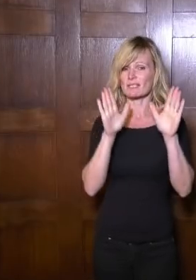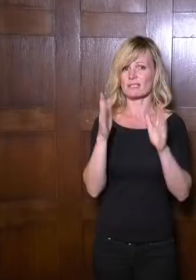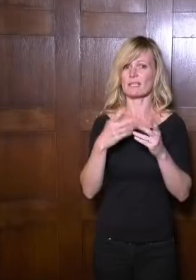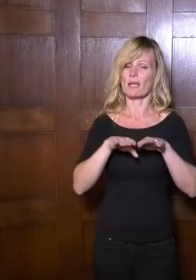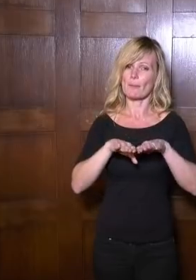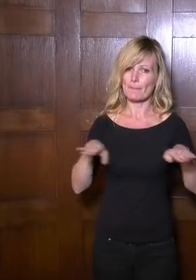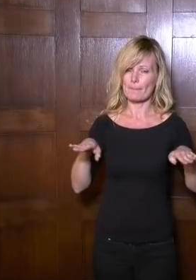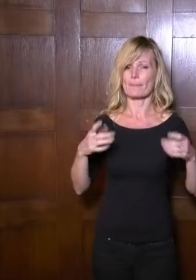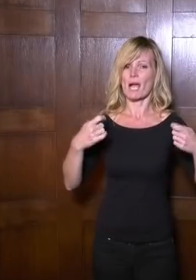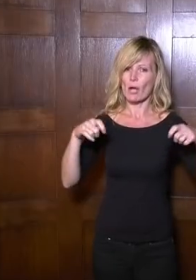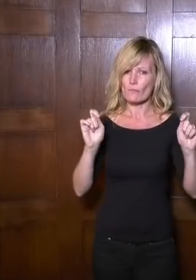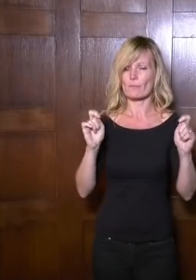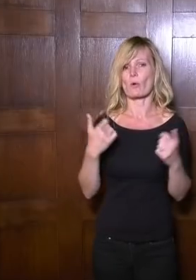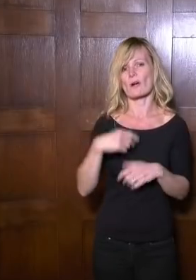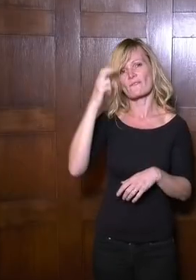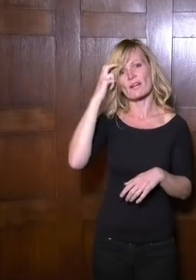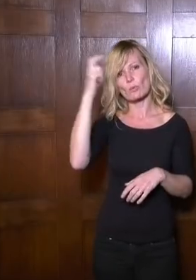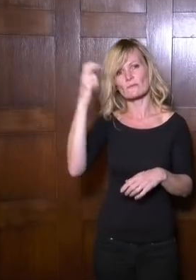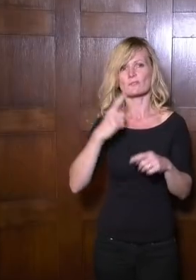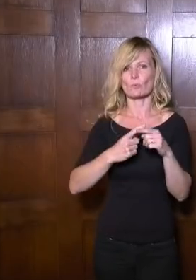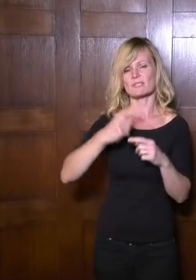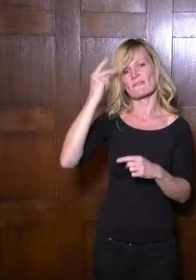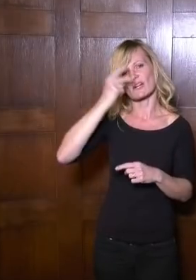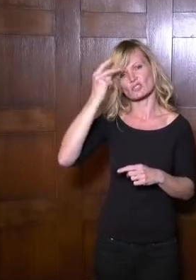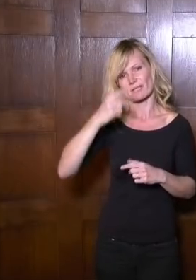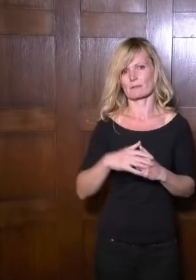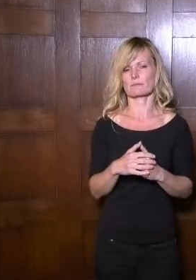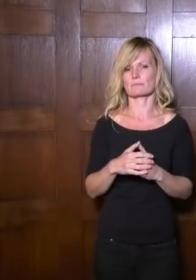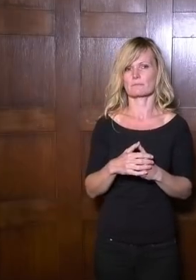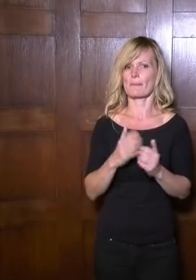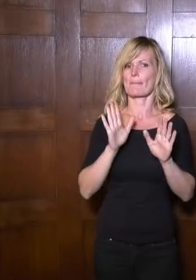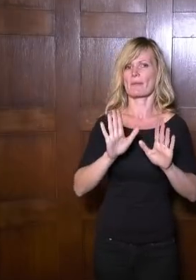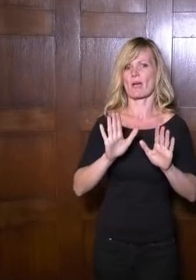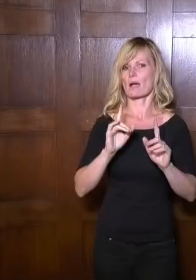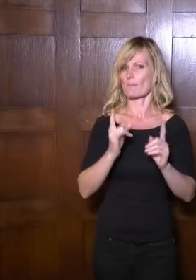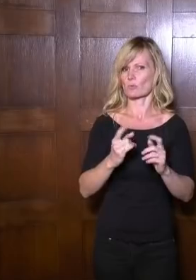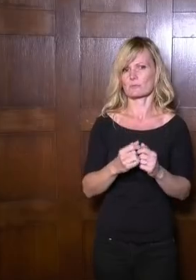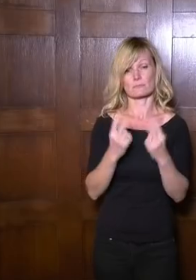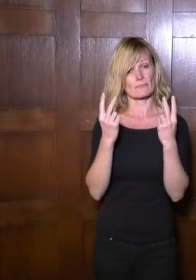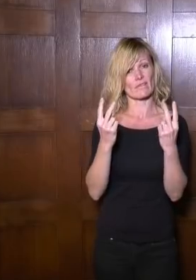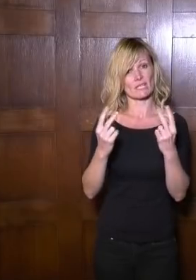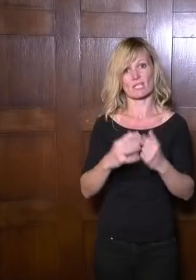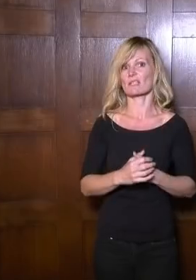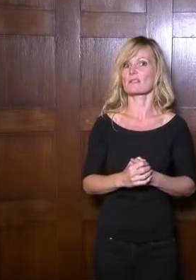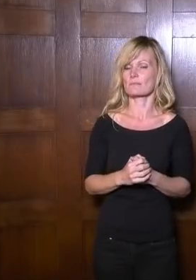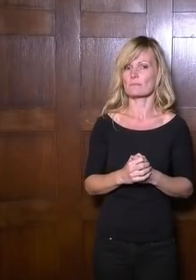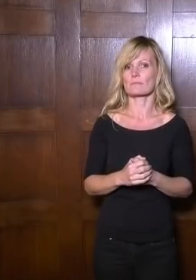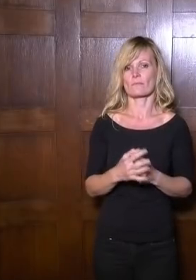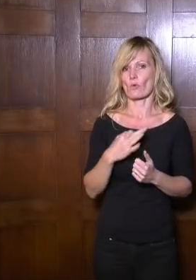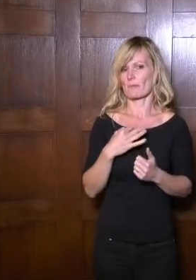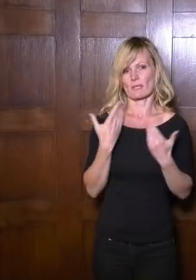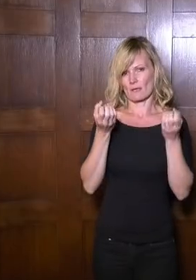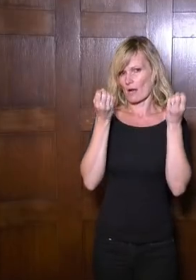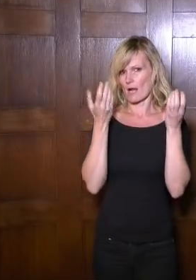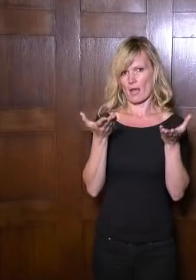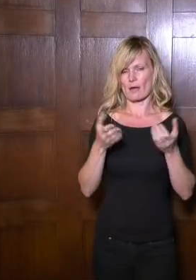aufgebaut und das sollten wir uns bewahren. Das ist was ganz Wichtiges. Also das steht, denke ich mal, dort für mich außer Frage.